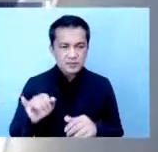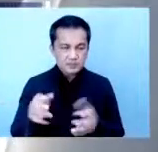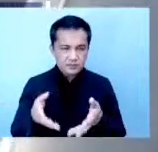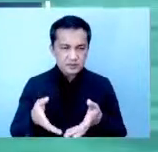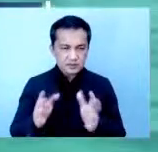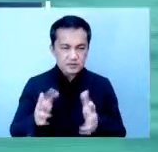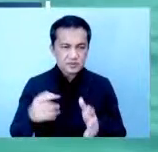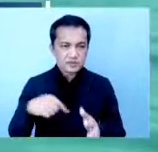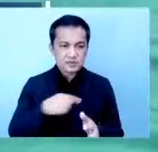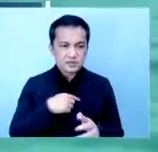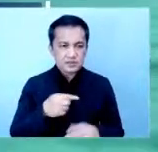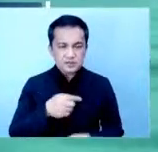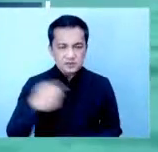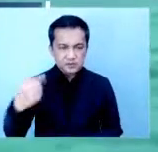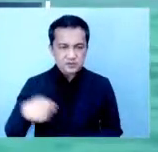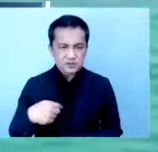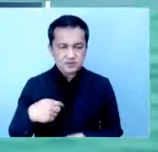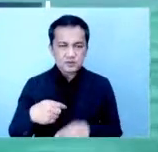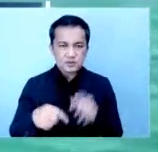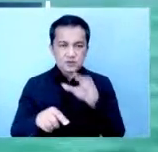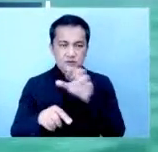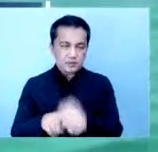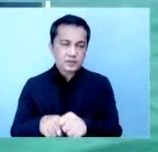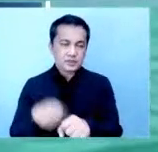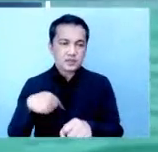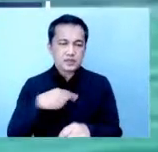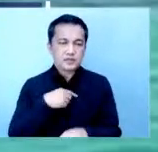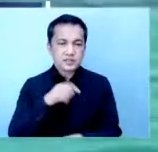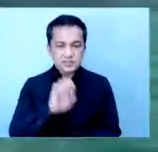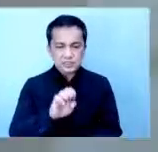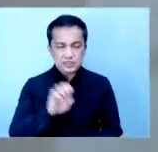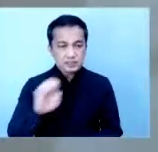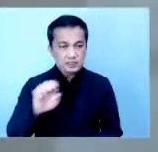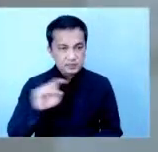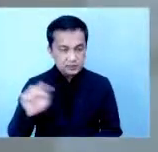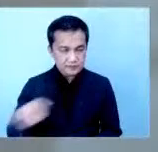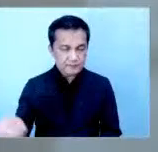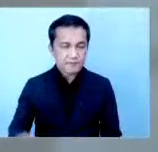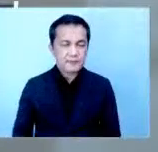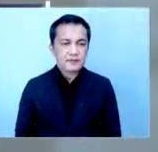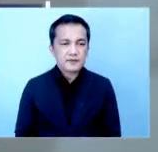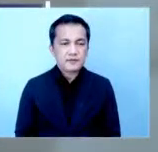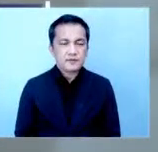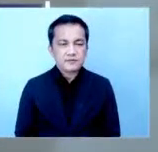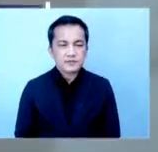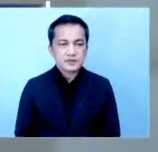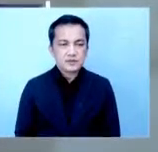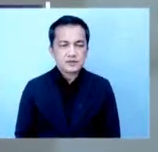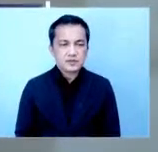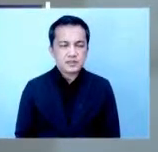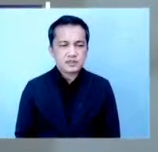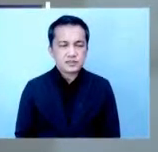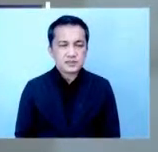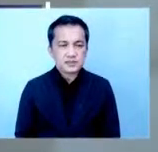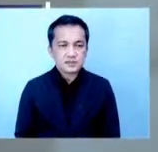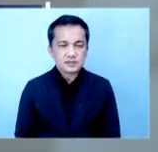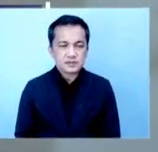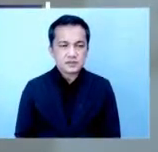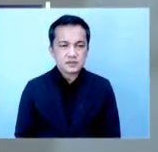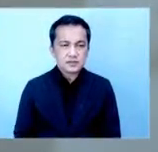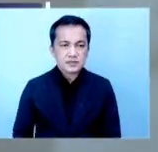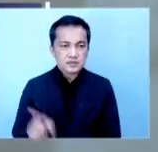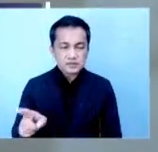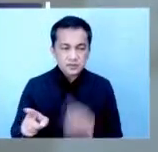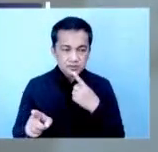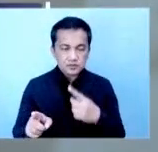natin ang China na okupahin ang ating exclusive economic zone. This gentleman's agreement is treasonous.